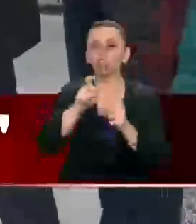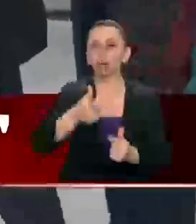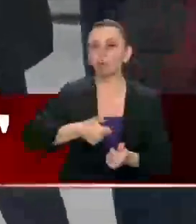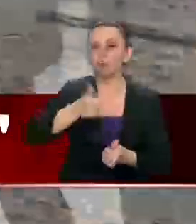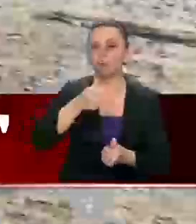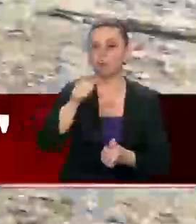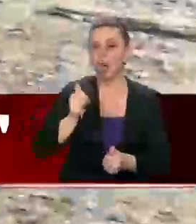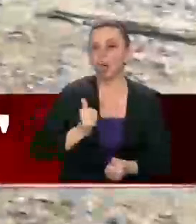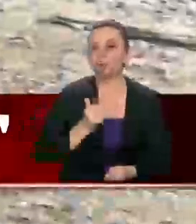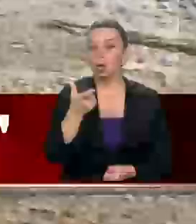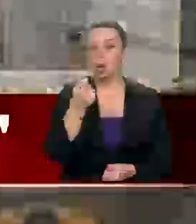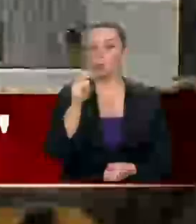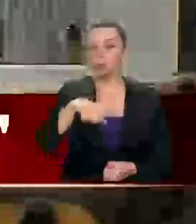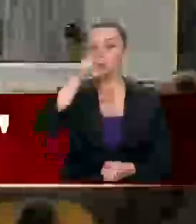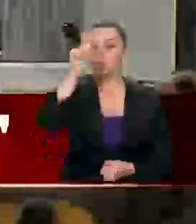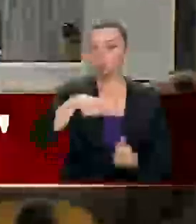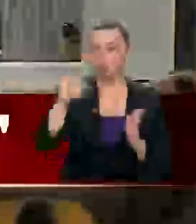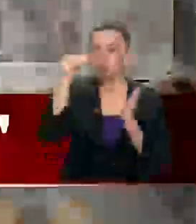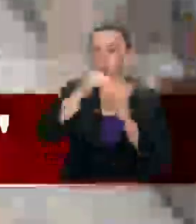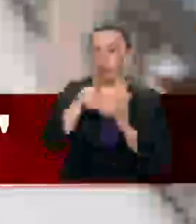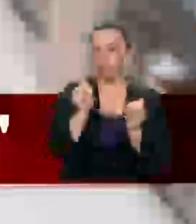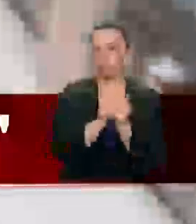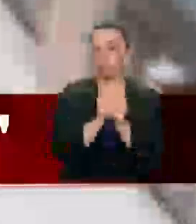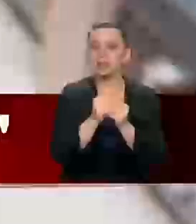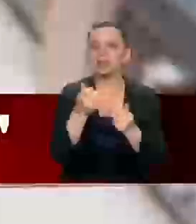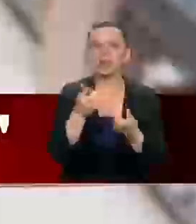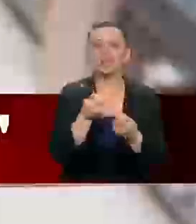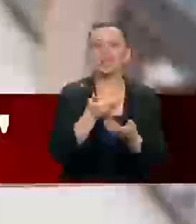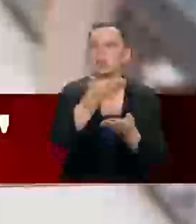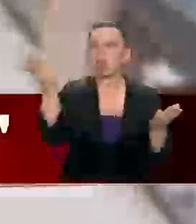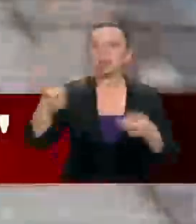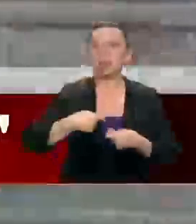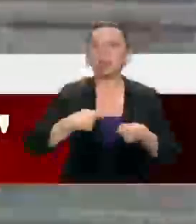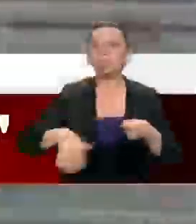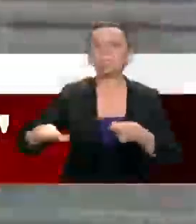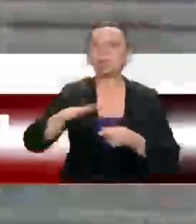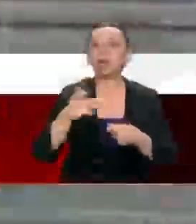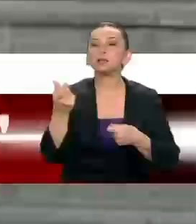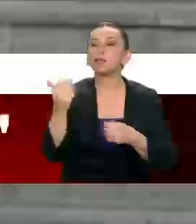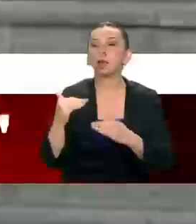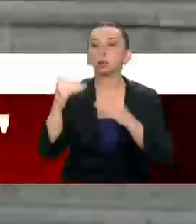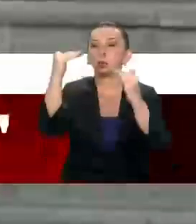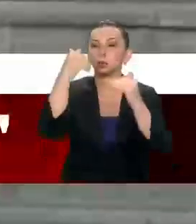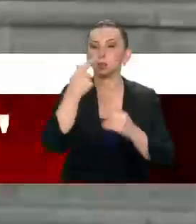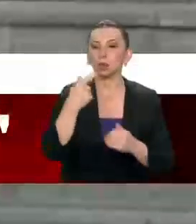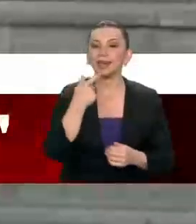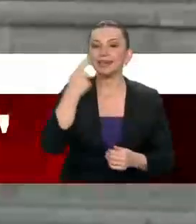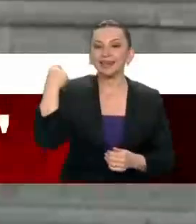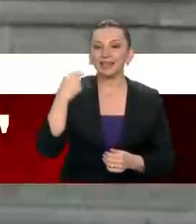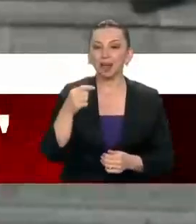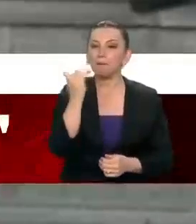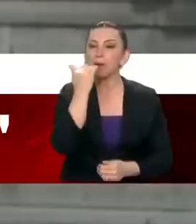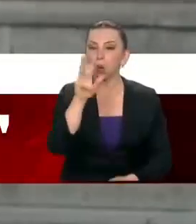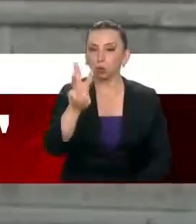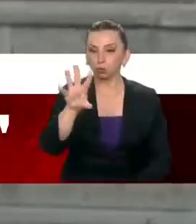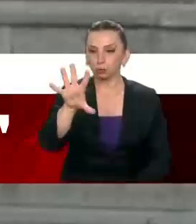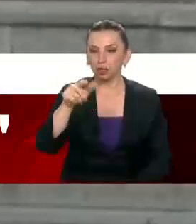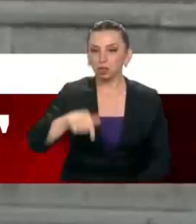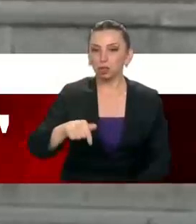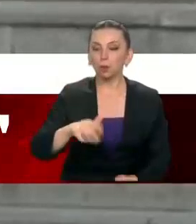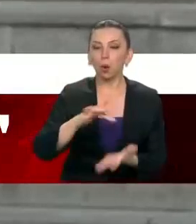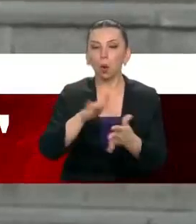Atalay ise asgari ücretin gündeme gelmesiyle birlikte yükselen fiyatlara tepki gösterdi. Geçen sene bu vakitlerde peynir 35 liraydı. Şu